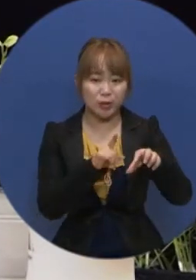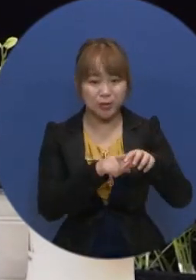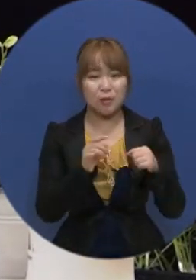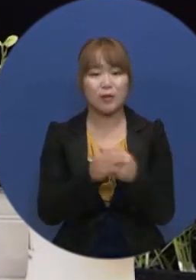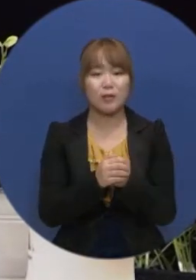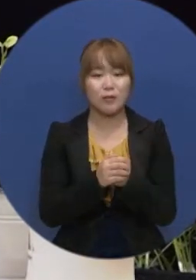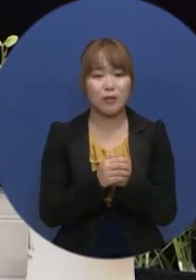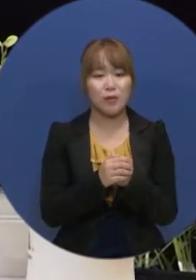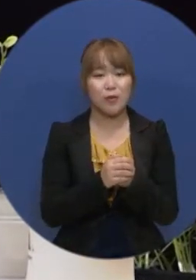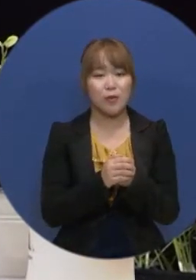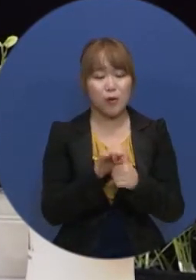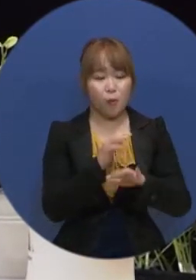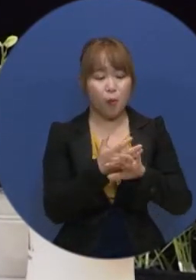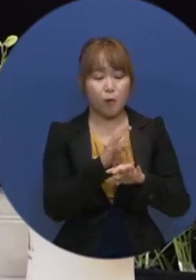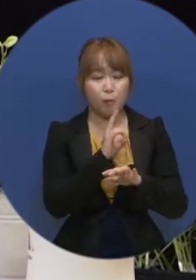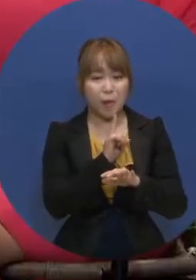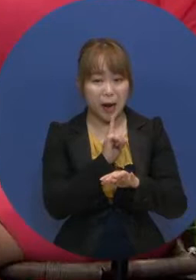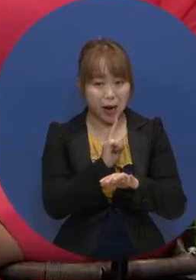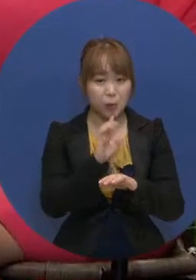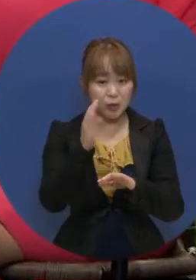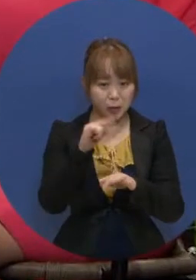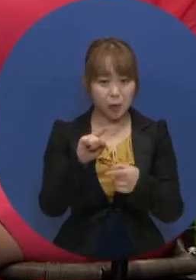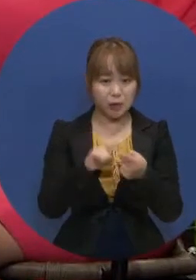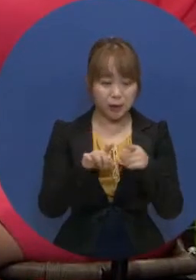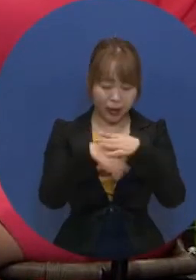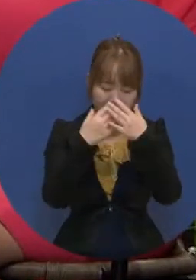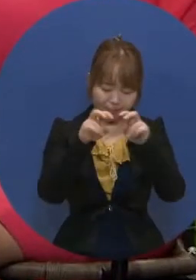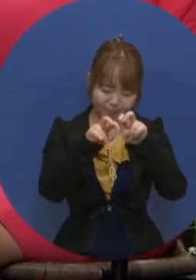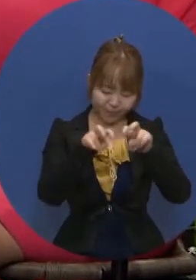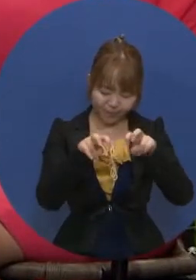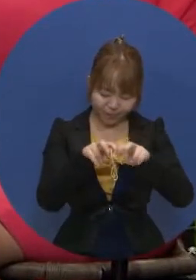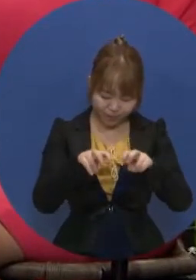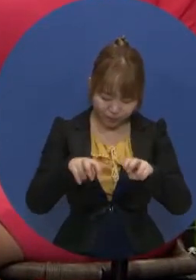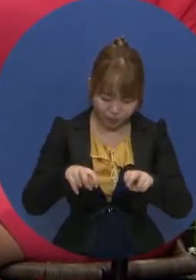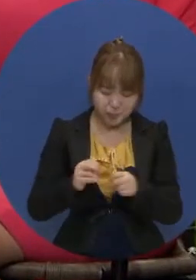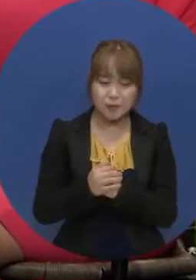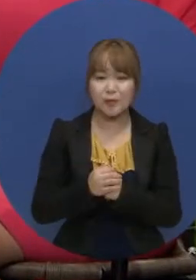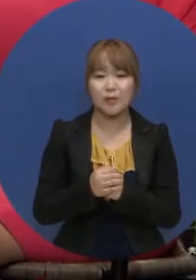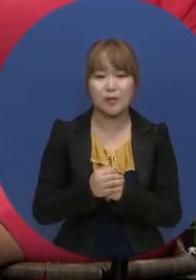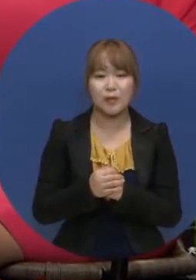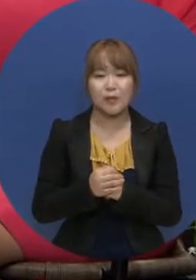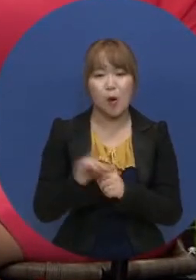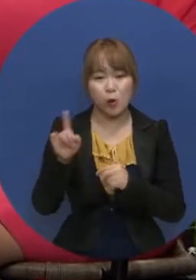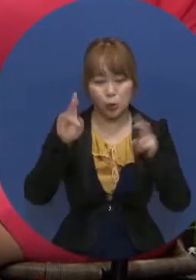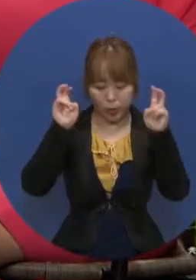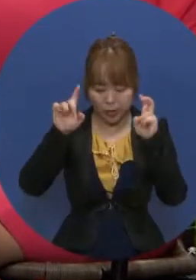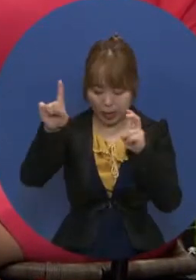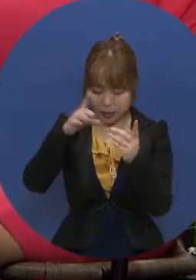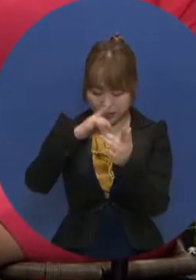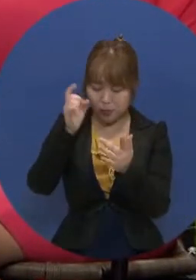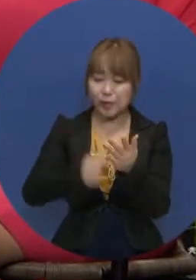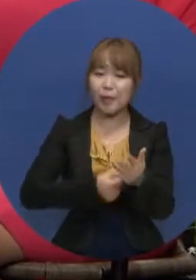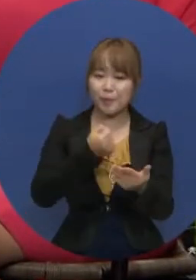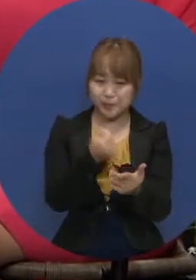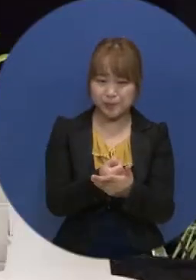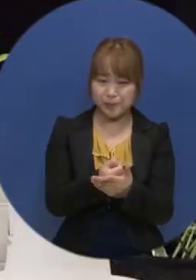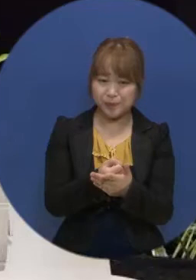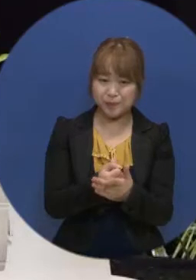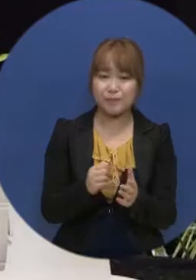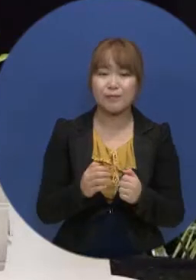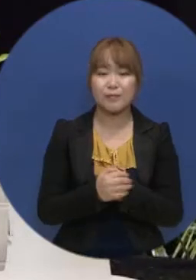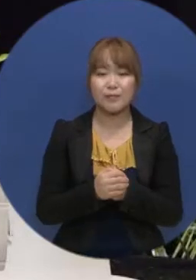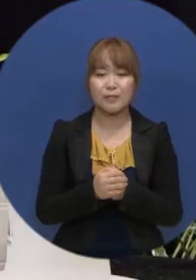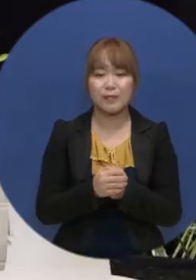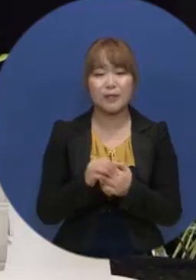네. 그 외국어로 된 거를 다 분석을 해서 네네. 어느 회사를 하나 선택을 했어요. 네네.